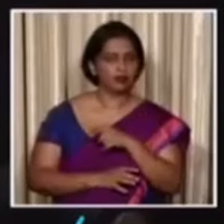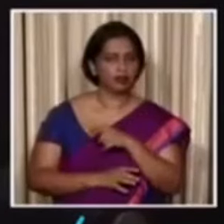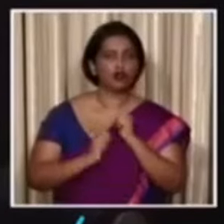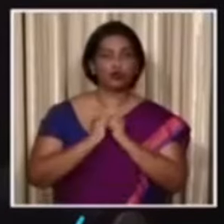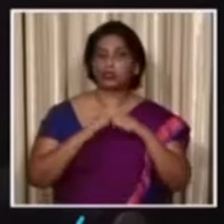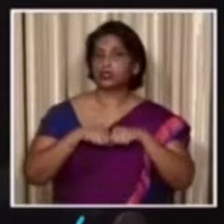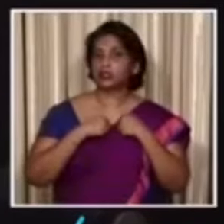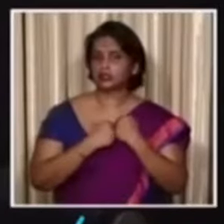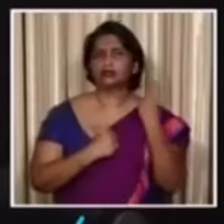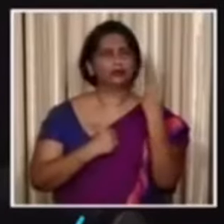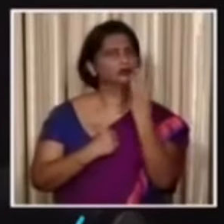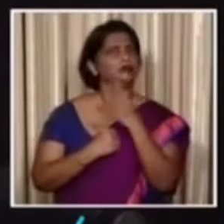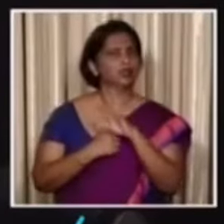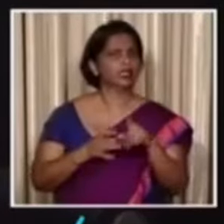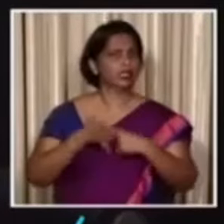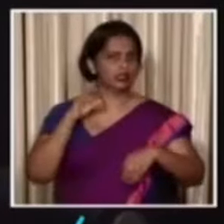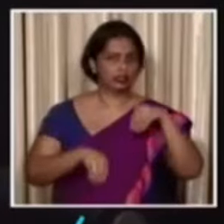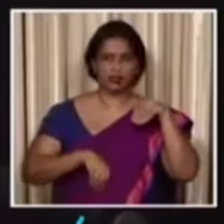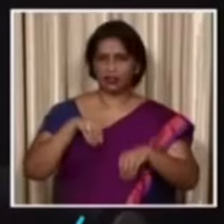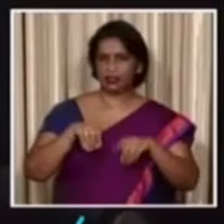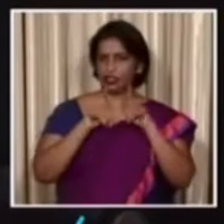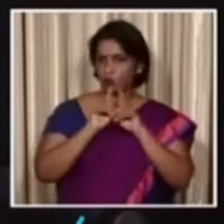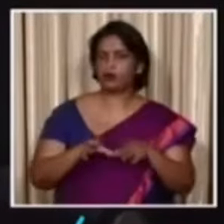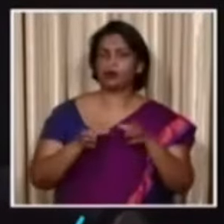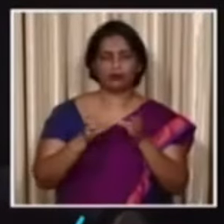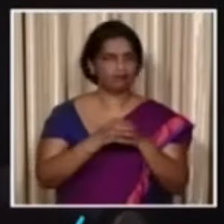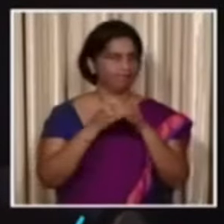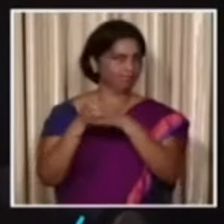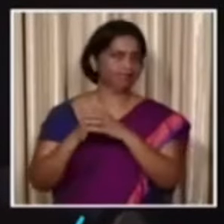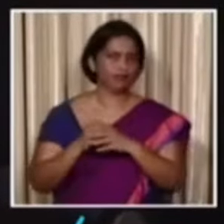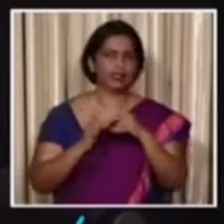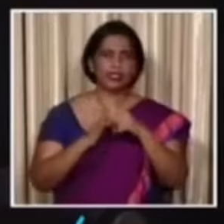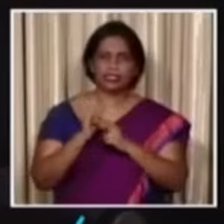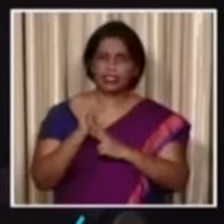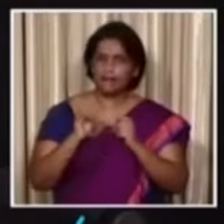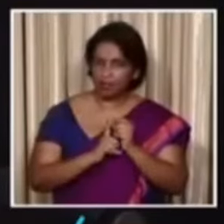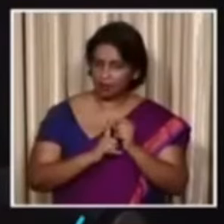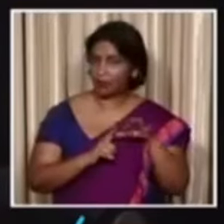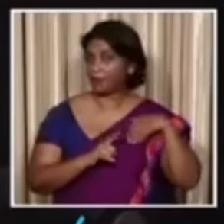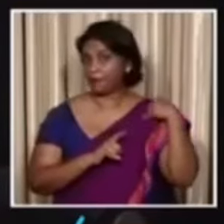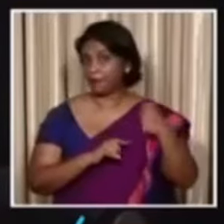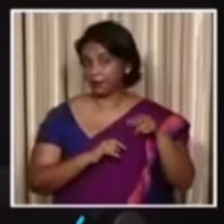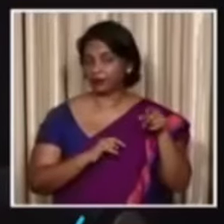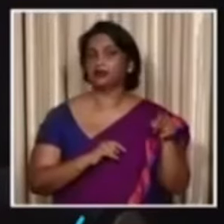වෘත්තීය සමිති කීපයක් දේශපාලන වශයෙන් කටයුතු කරන වෘත්තීය සමිති කීපයක් ජනතා විමුක්ති පෙරමුණ මූලිකත්වයෙන් ගත්ත